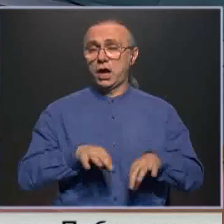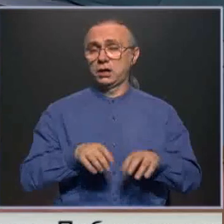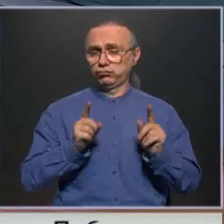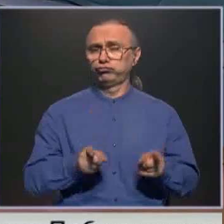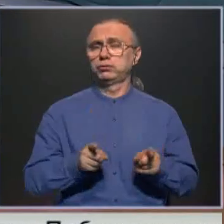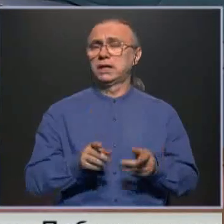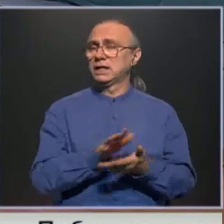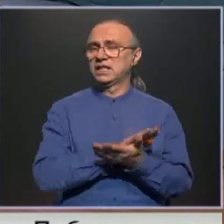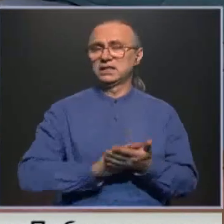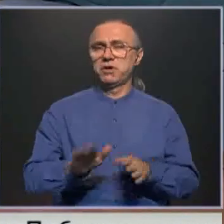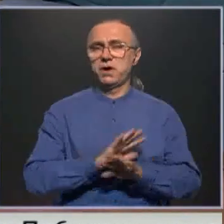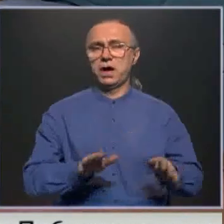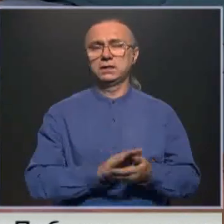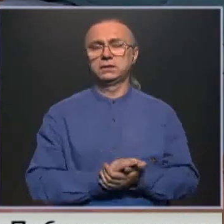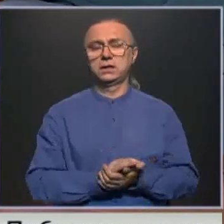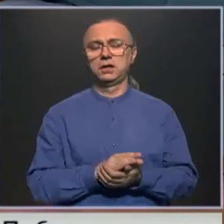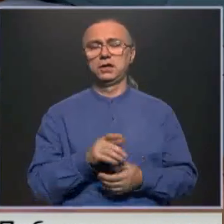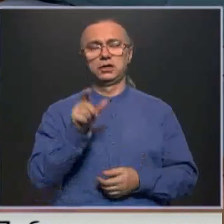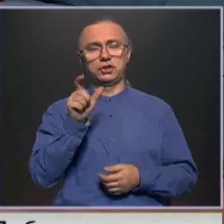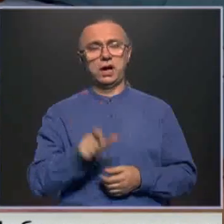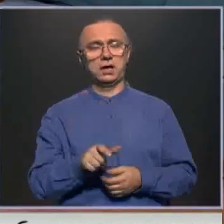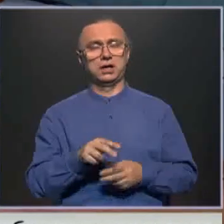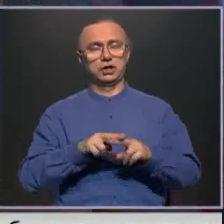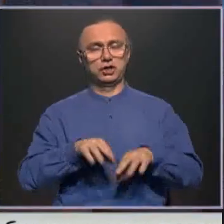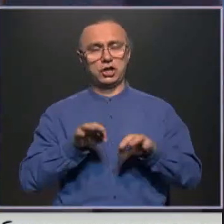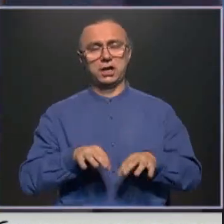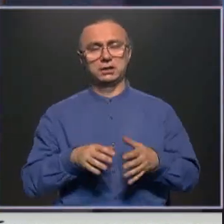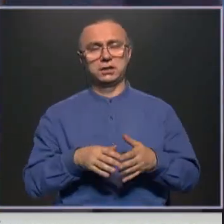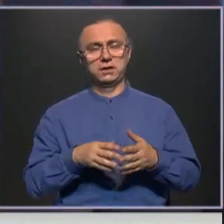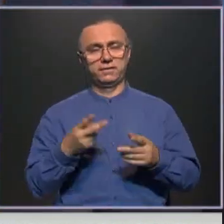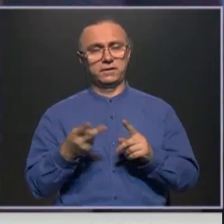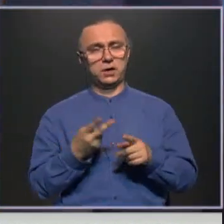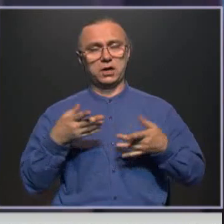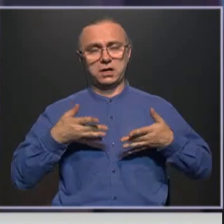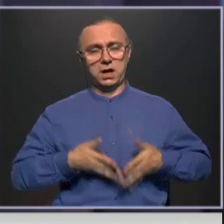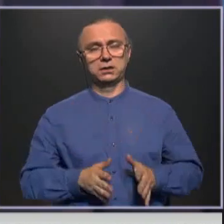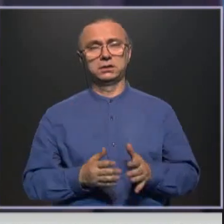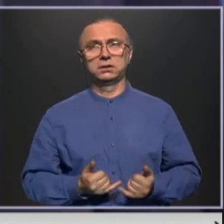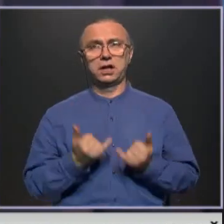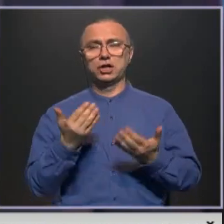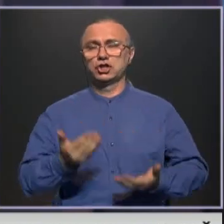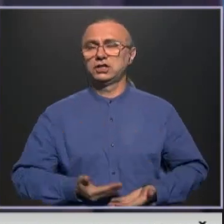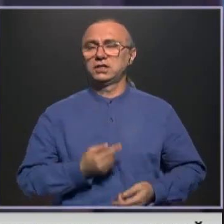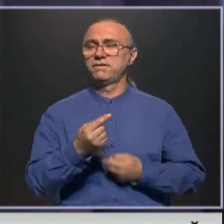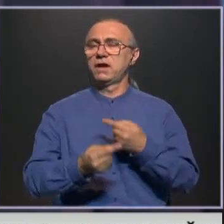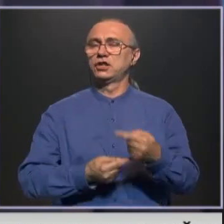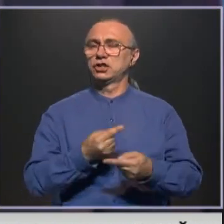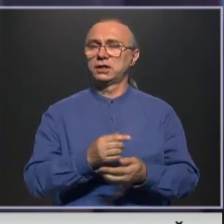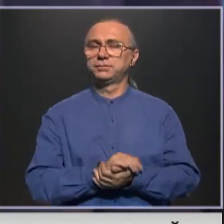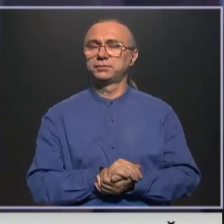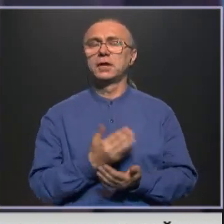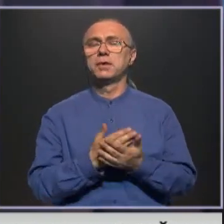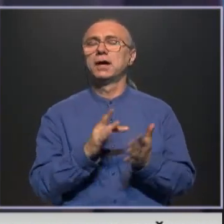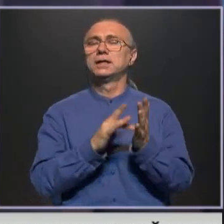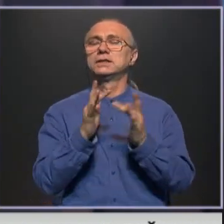а крещение – это второе рождение, рождение души, рождение для жизни вечной. Если он родился для жизни вечной, вот беседа Христа и Никодима, Никодим удивляется,